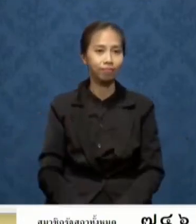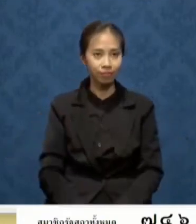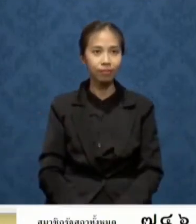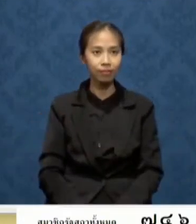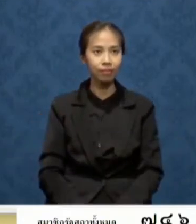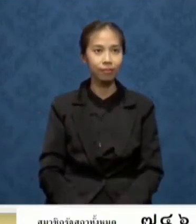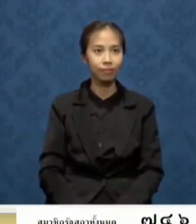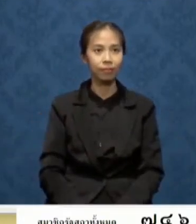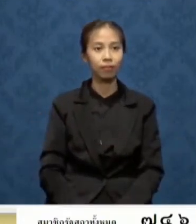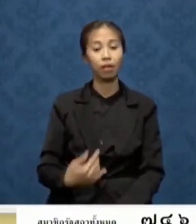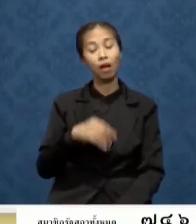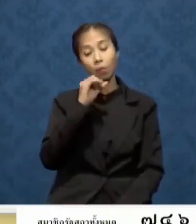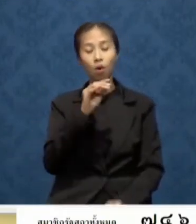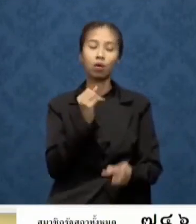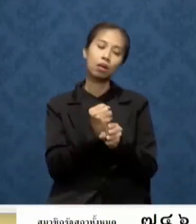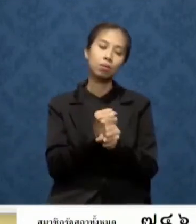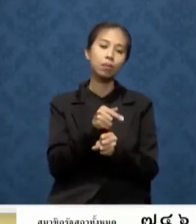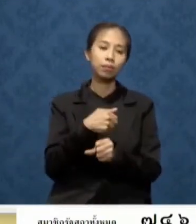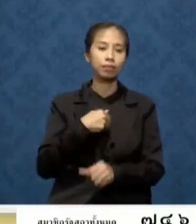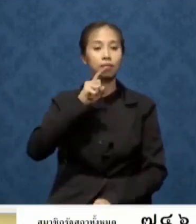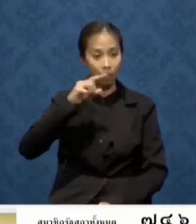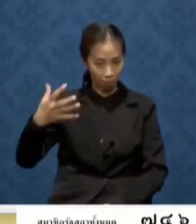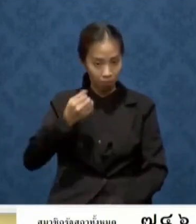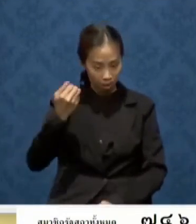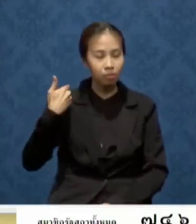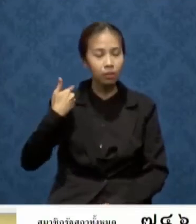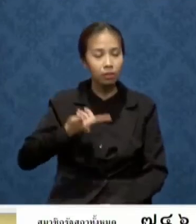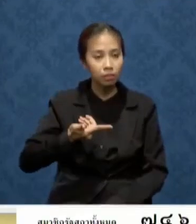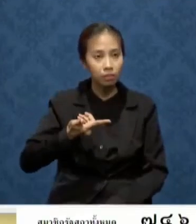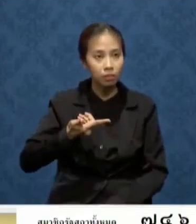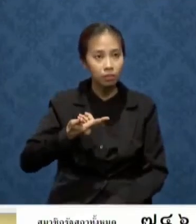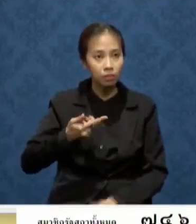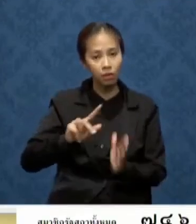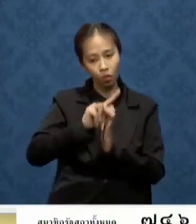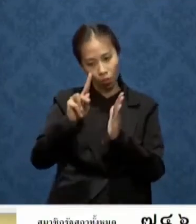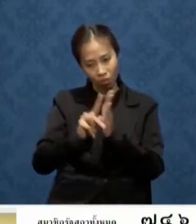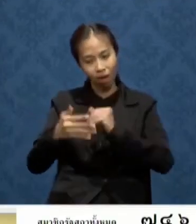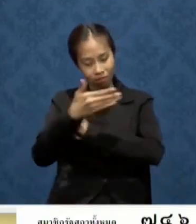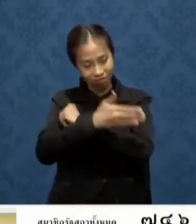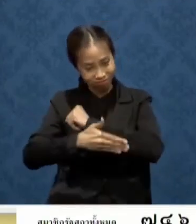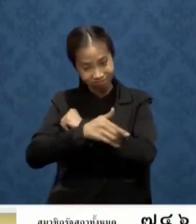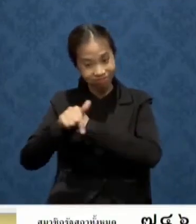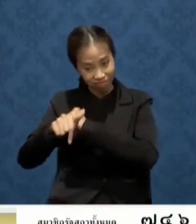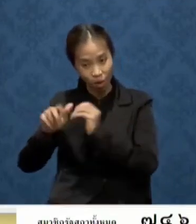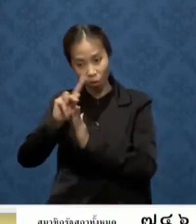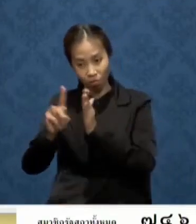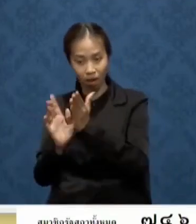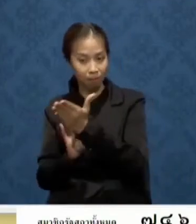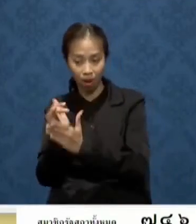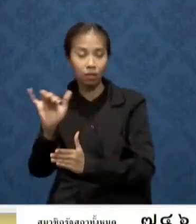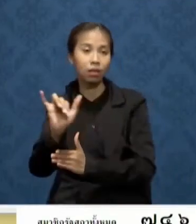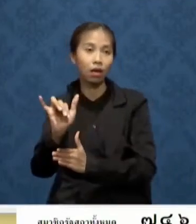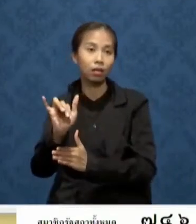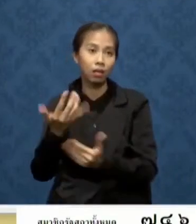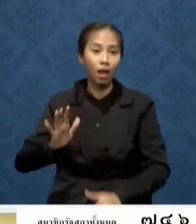แล้วกบอกวาที่จะทำ ผมถามหนอยวามีอำนาจหือยังพรบรางก็ยไมผ่านสภานะครับแล้ที่ช้